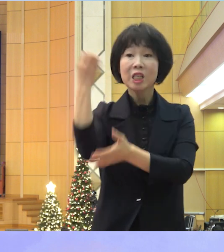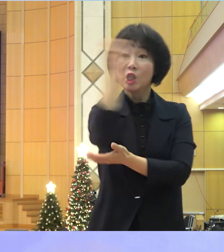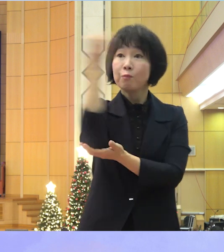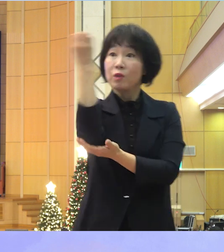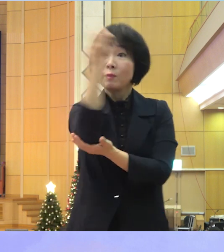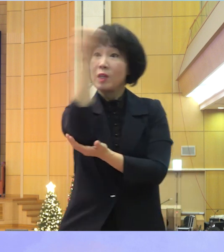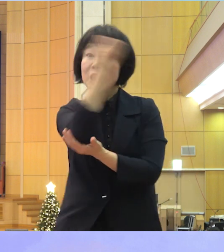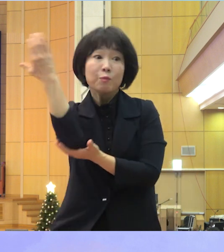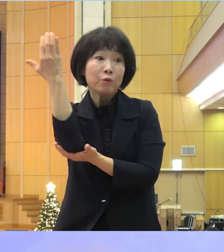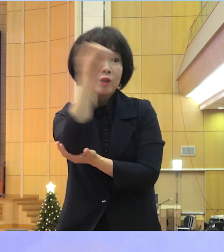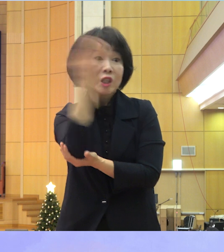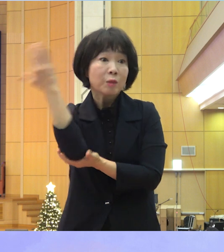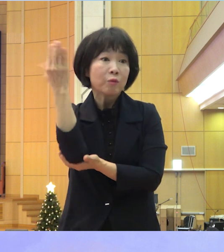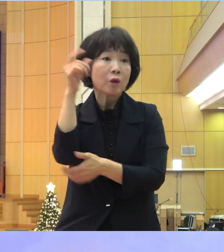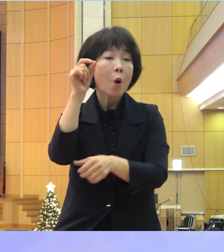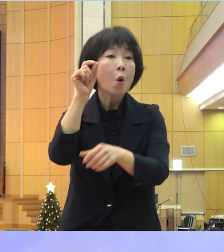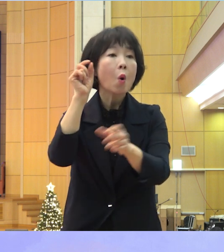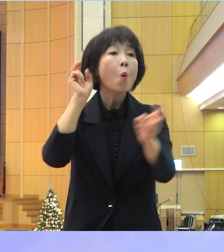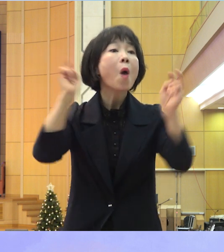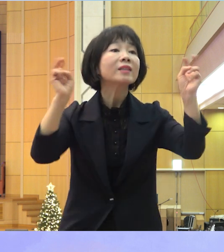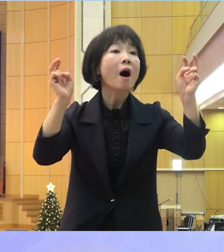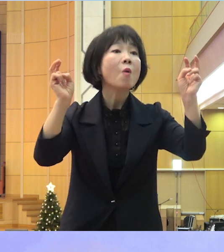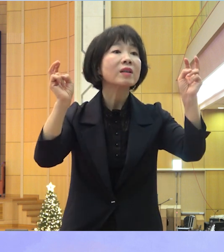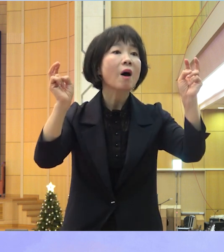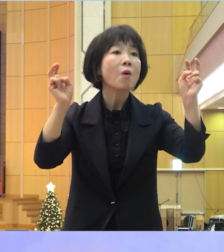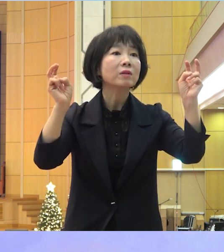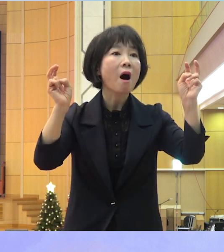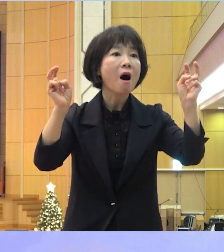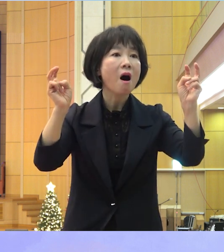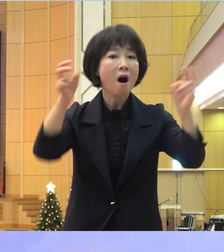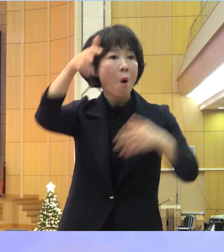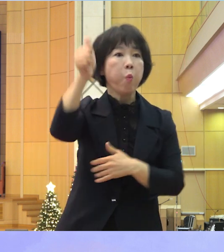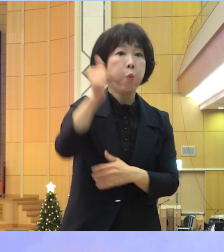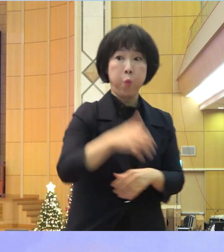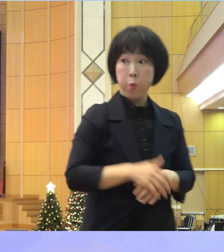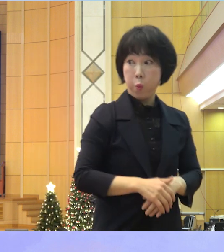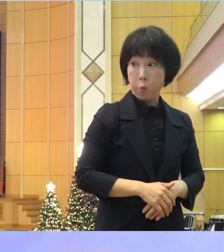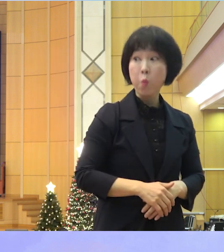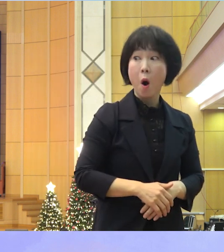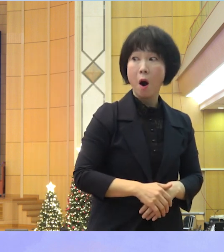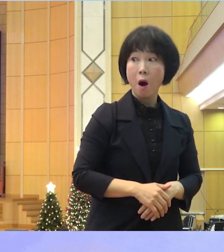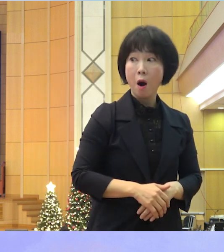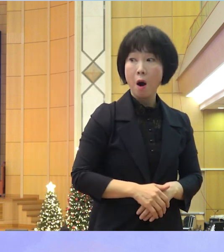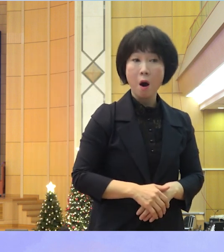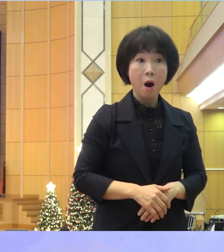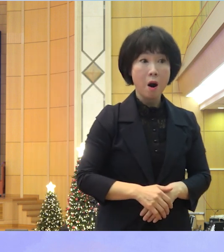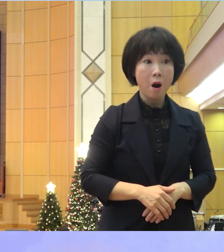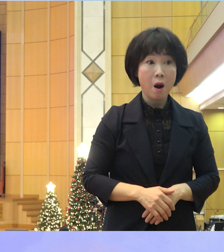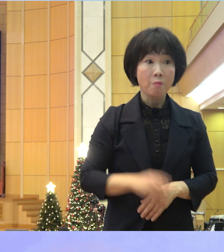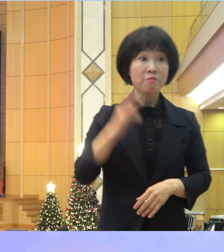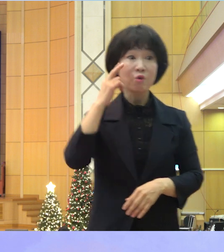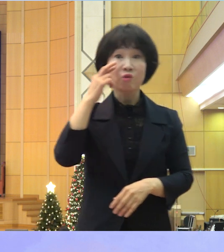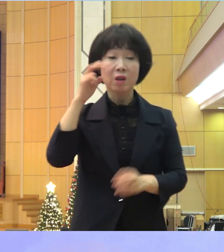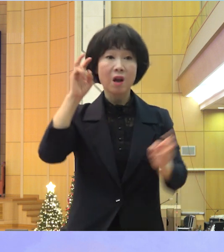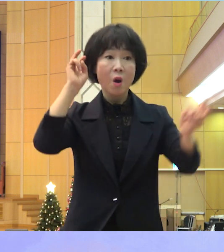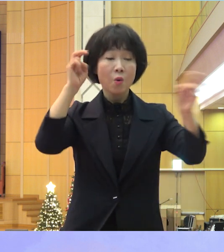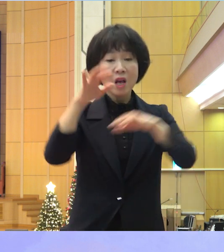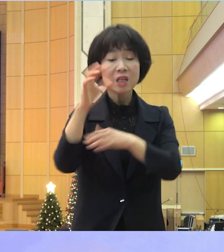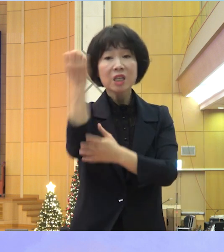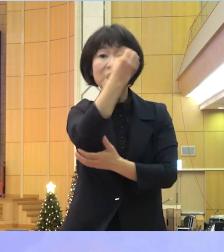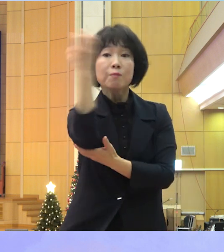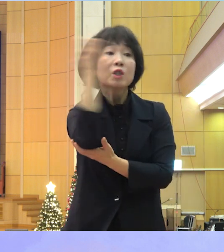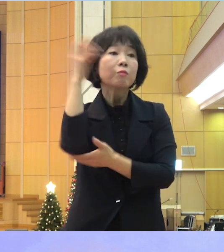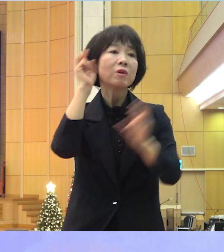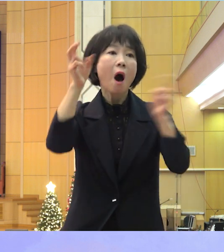신문사를 34개 신문사를 경영한 신문사 주인, 사주입니다.